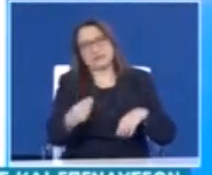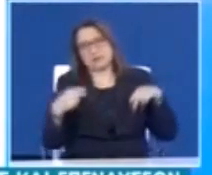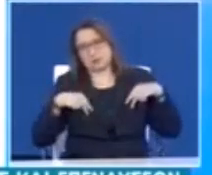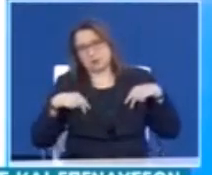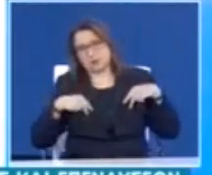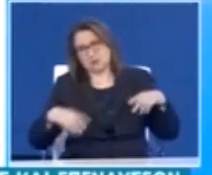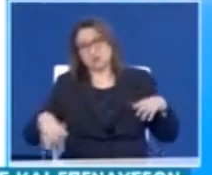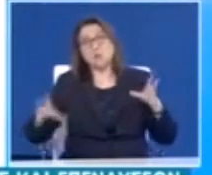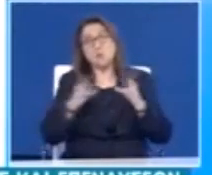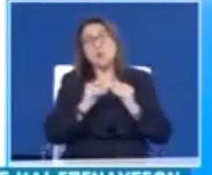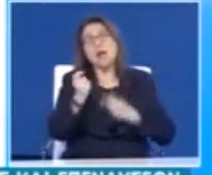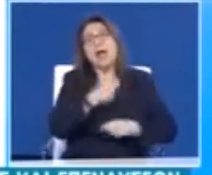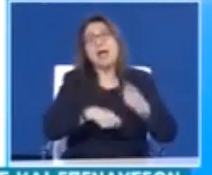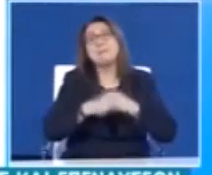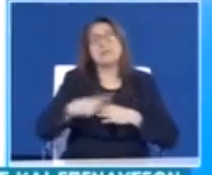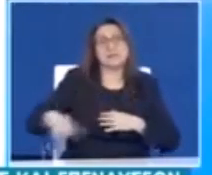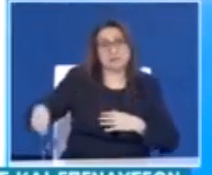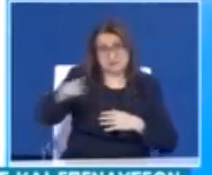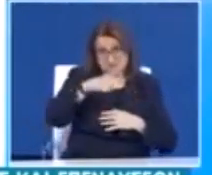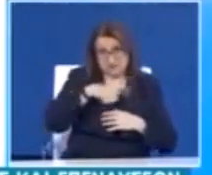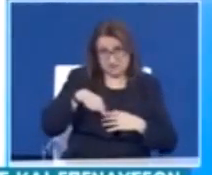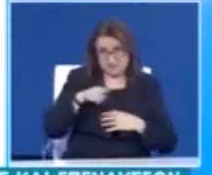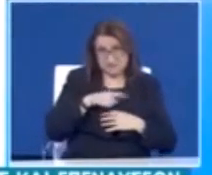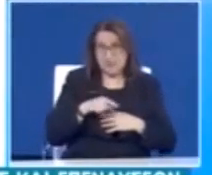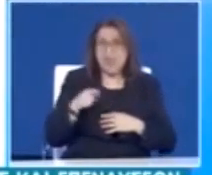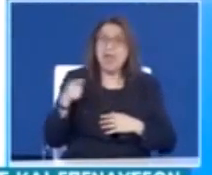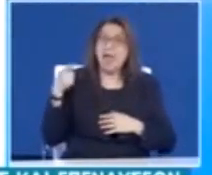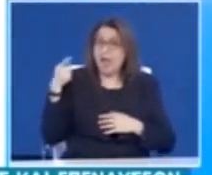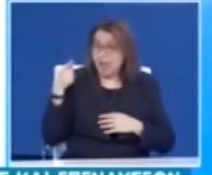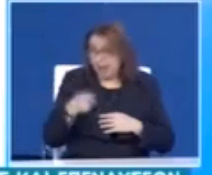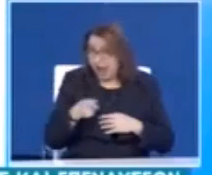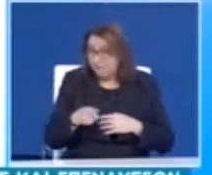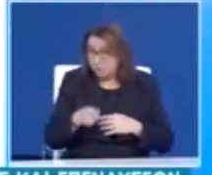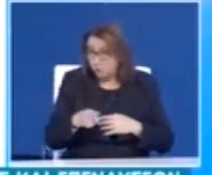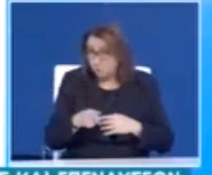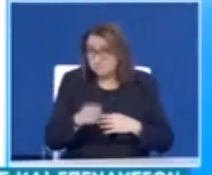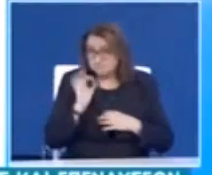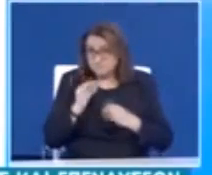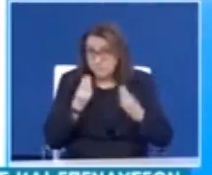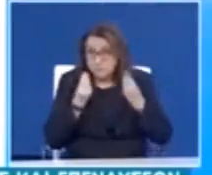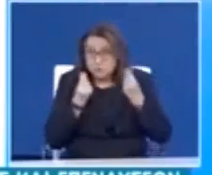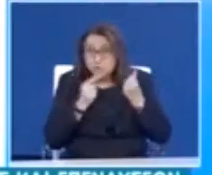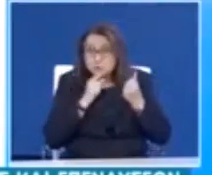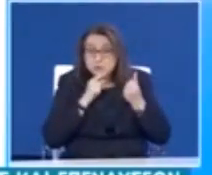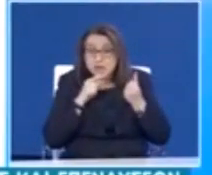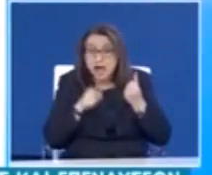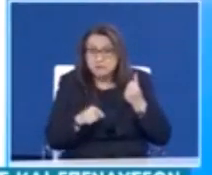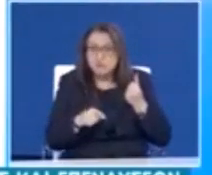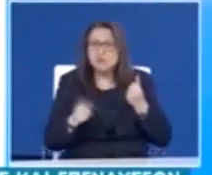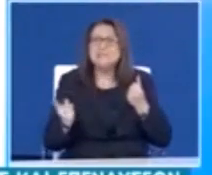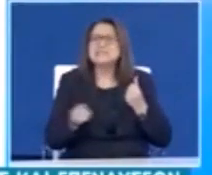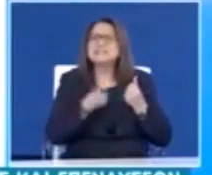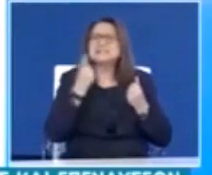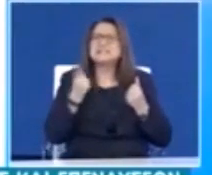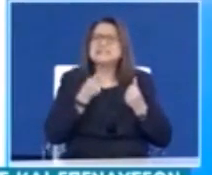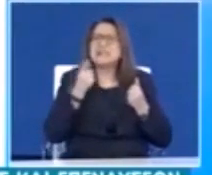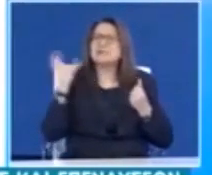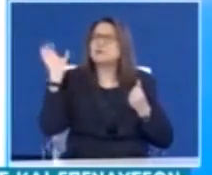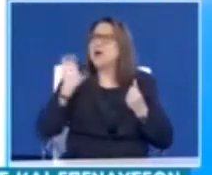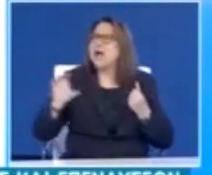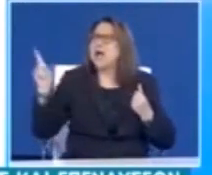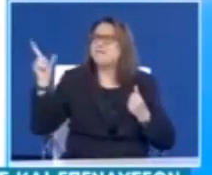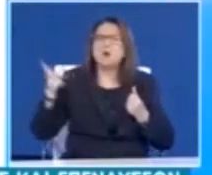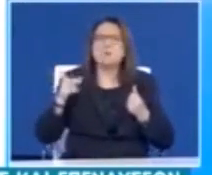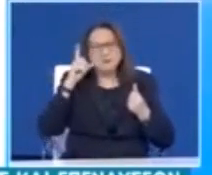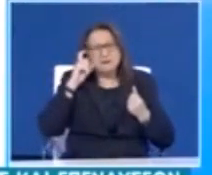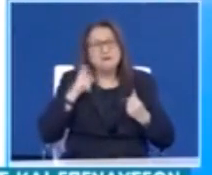ότι το συγκεκριμένο εργαλείο θα έπρεπε με τους συνήθεις ρυθμούς με τους οποίους οι ευρωπαϊκές υπηρεσίες αλλά και οι